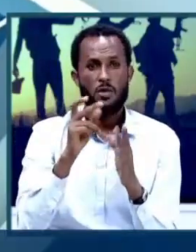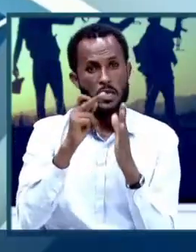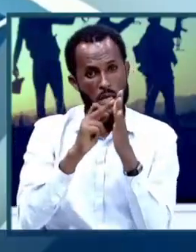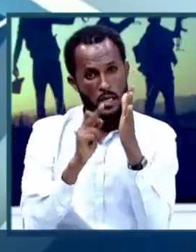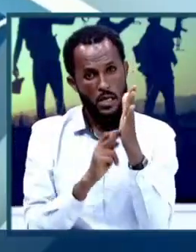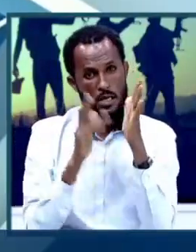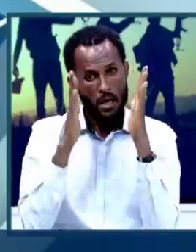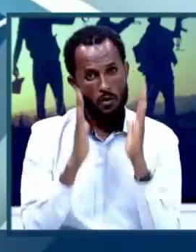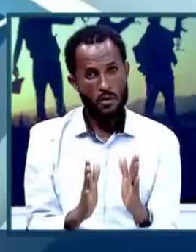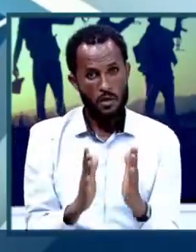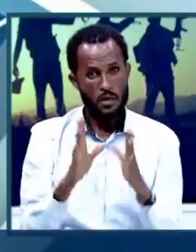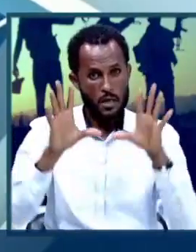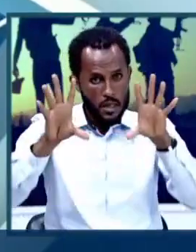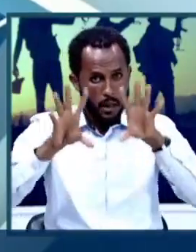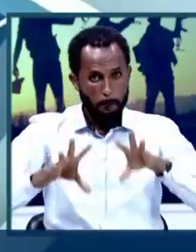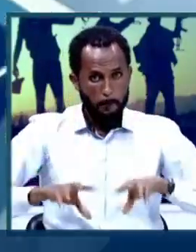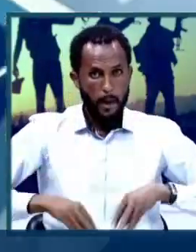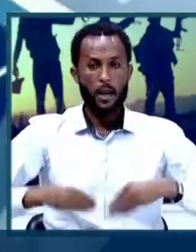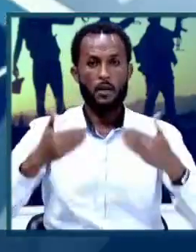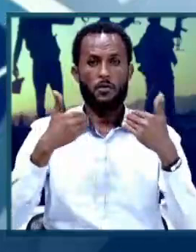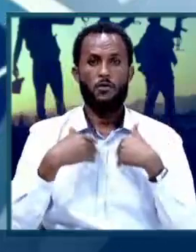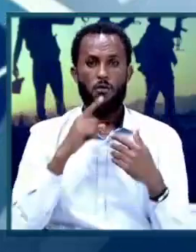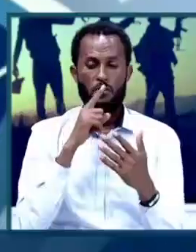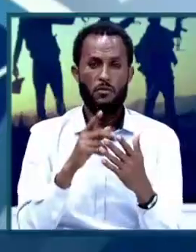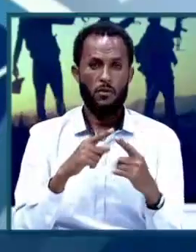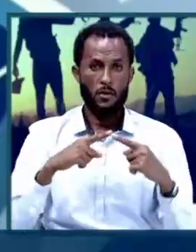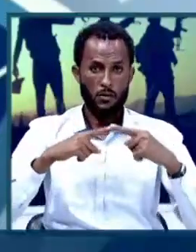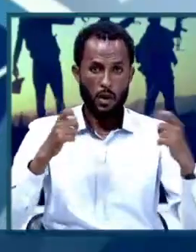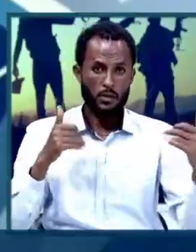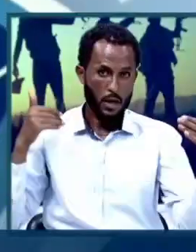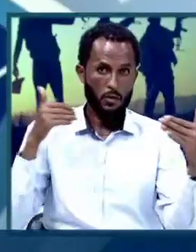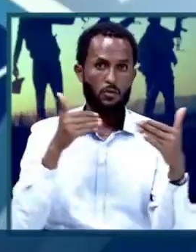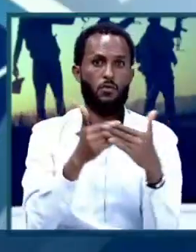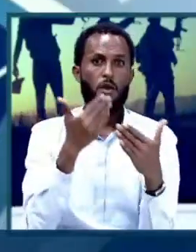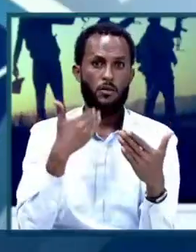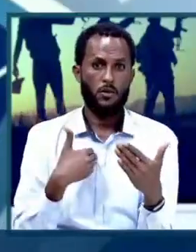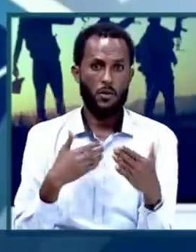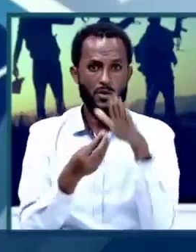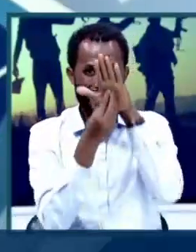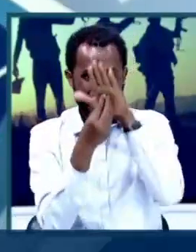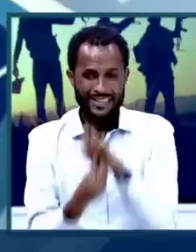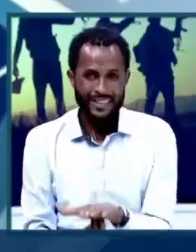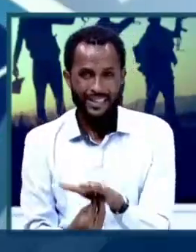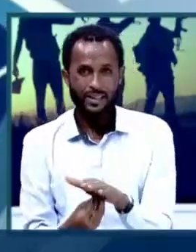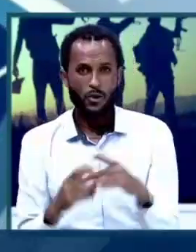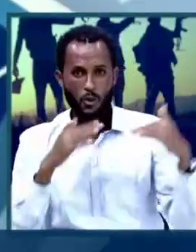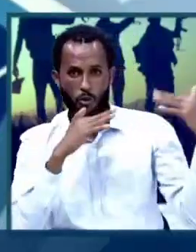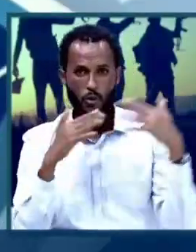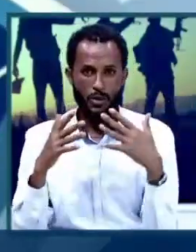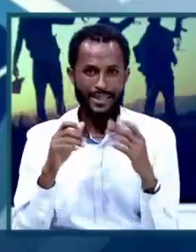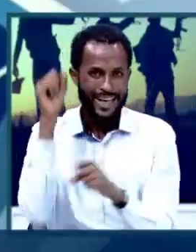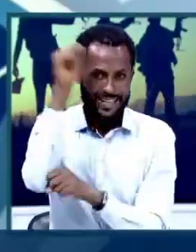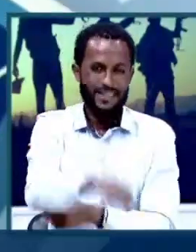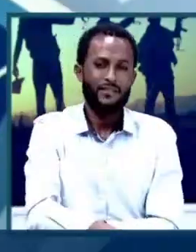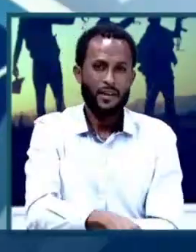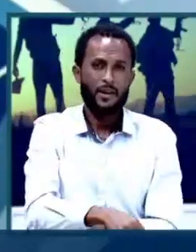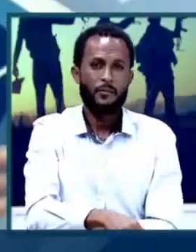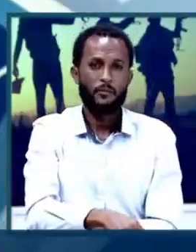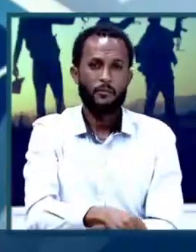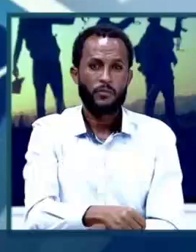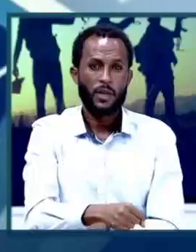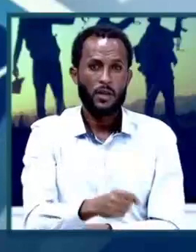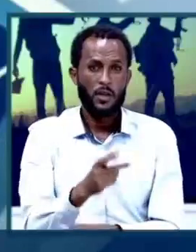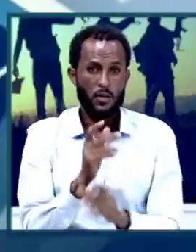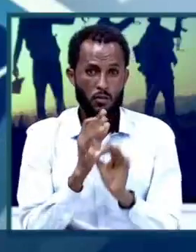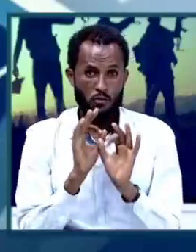እውን እዩ ተቐባልነት ዘለዎ እዩ ፀላእትና ዘብፅሑልና ዘለዉ ፀቕጢ ኩናት ስዒርና ውሕስ